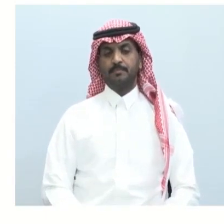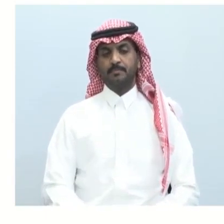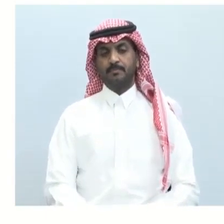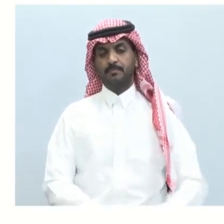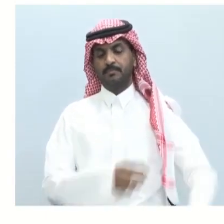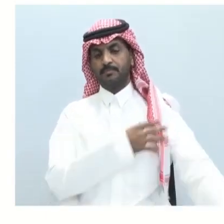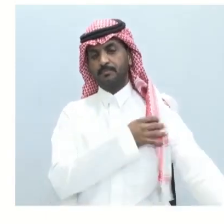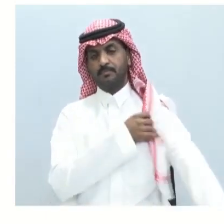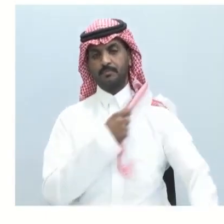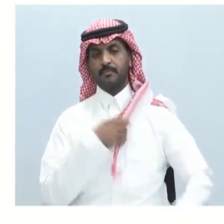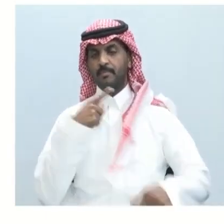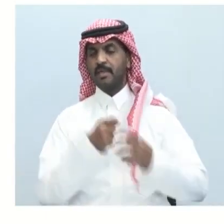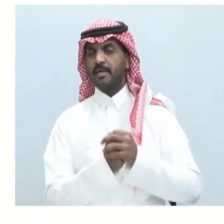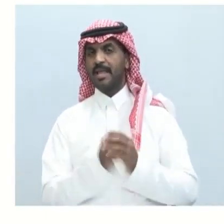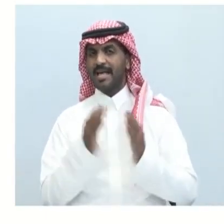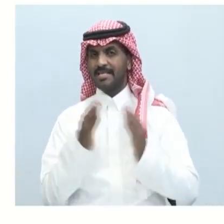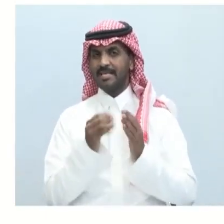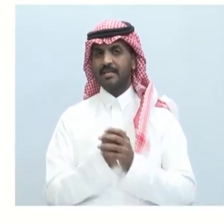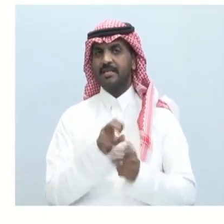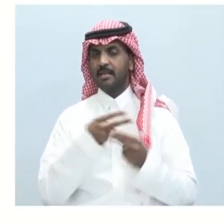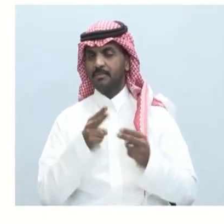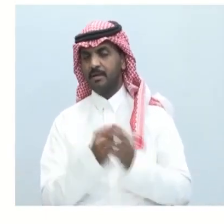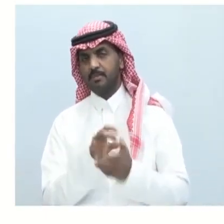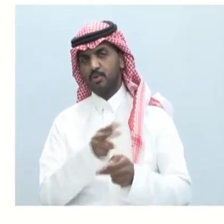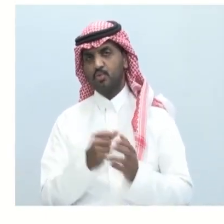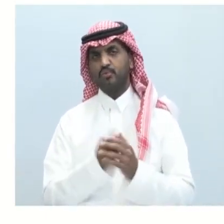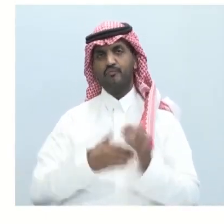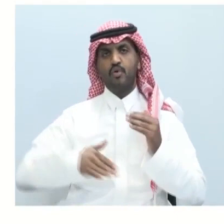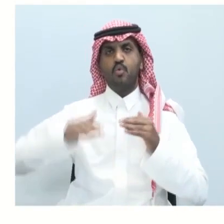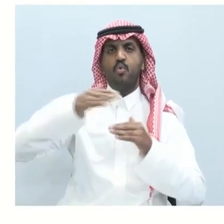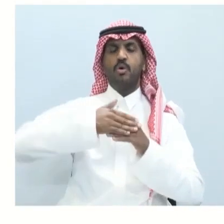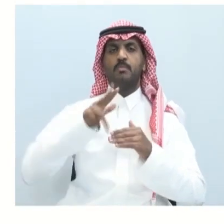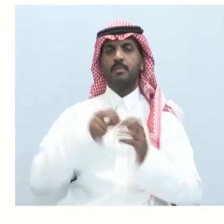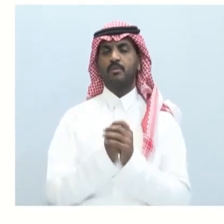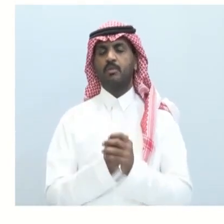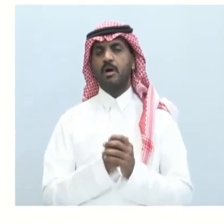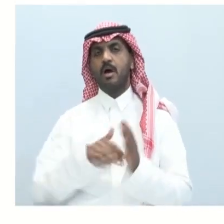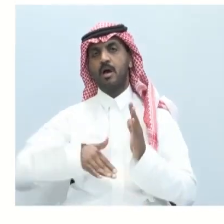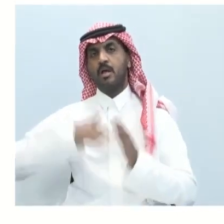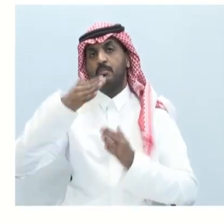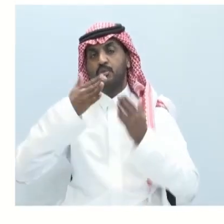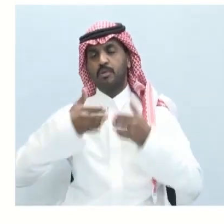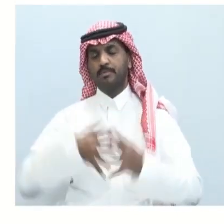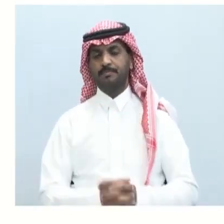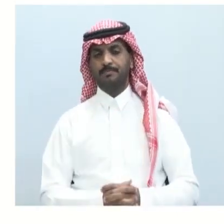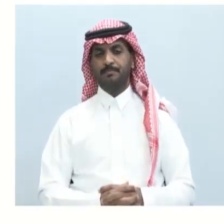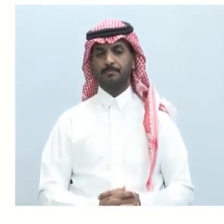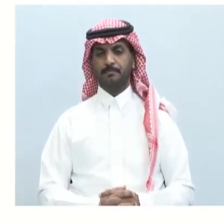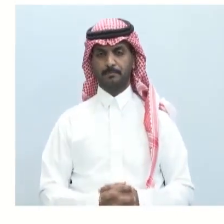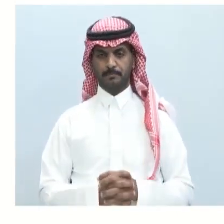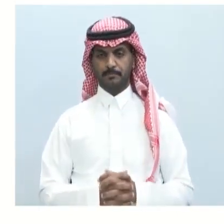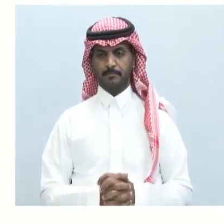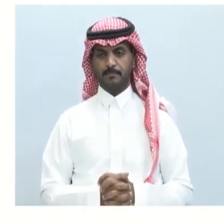قليل انه الاصغر نبدا من النوع ننتقل حتى فوق المملكه وهو ماذا وهو الاكبر اذا لاحظ هنالك